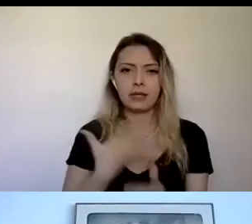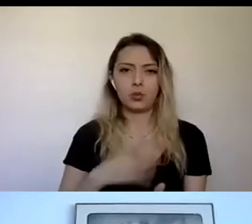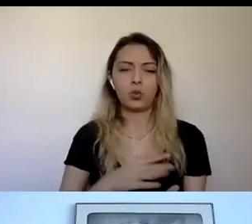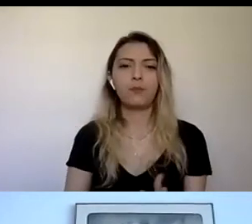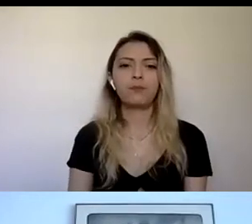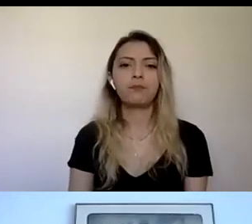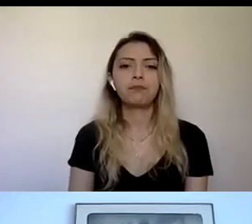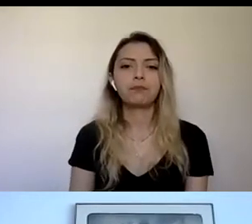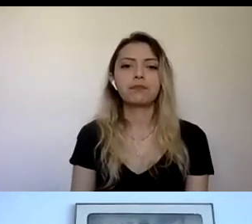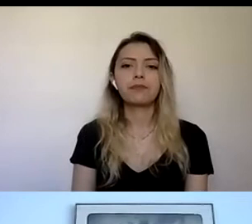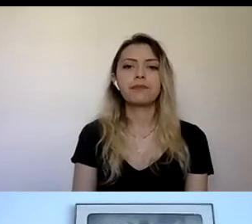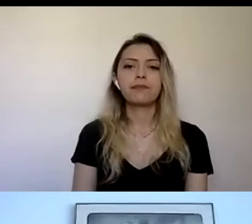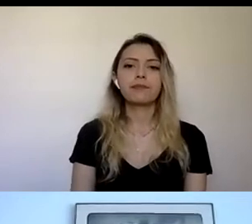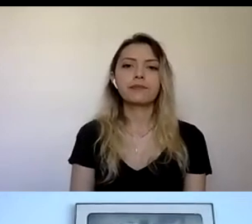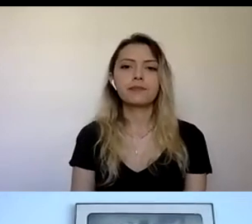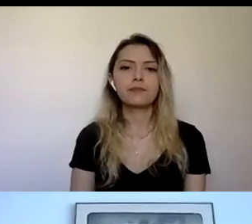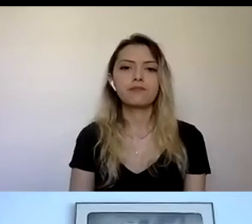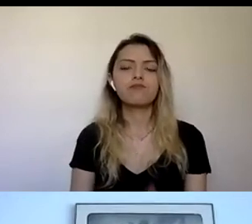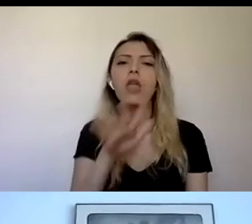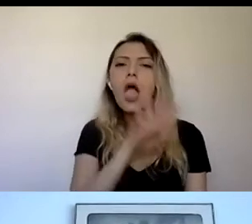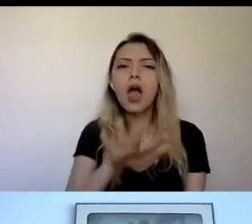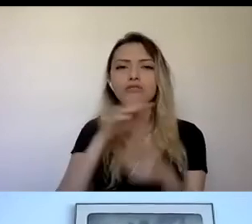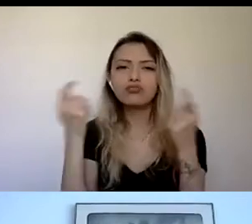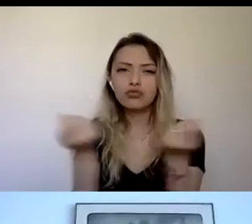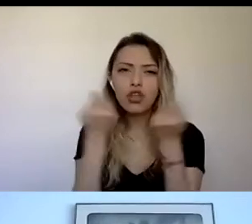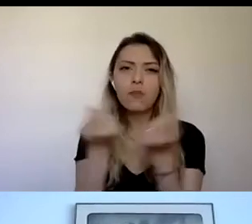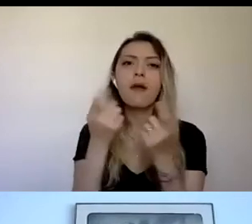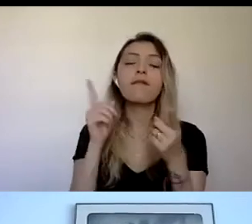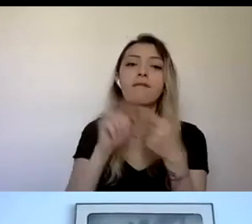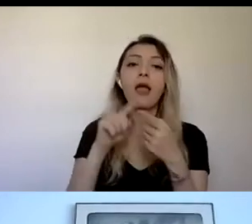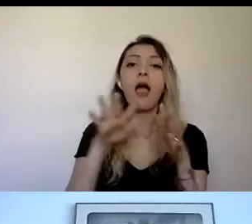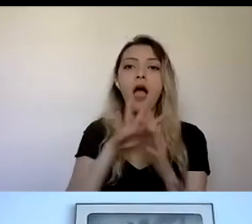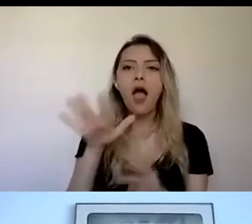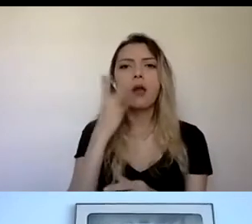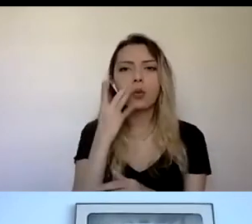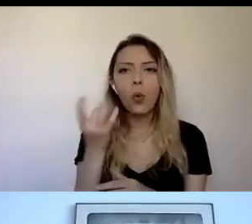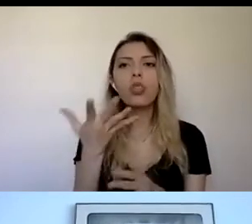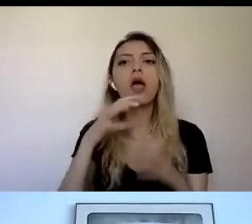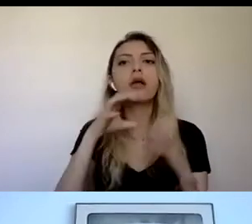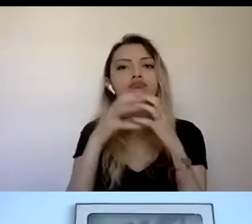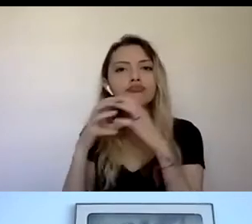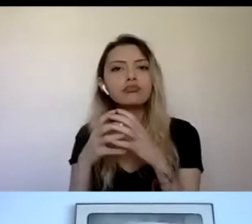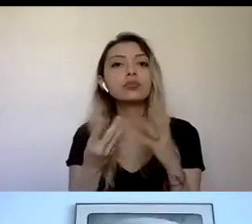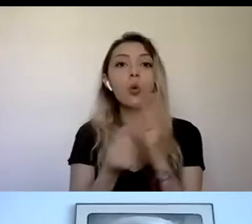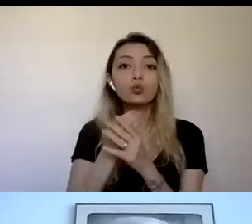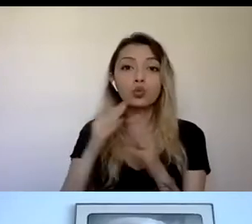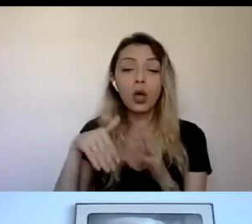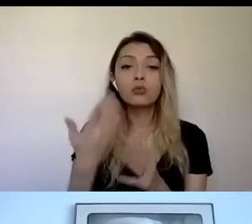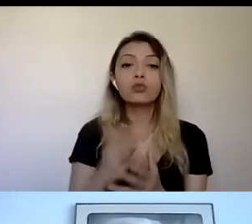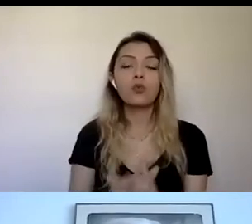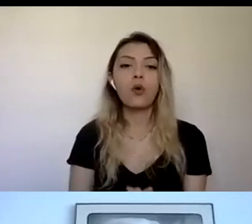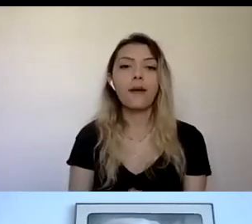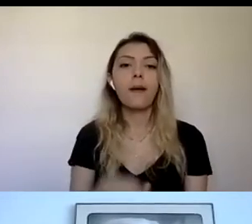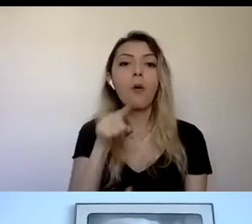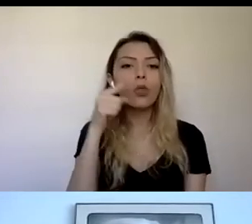katılımcılarımızla. Her çalışmanın yani her gösterge setini oluşturduktan sonra ona